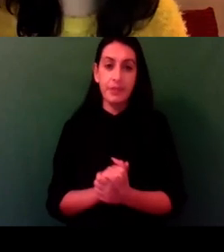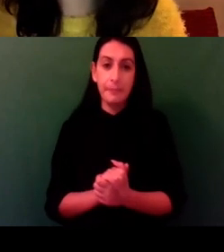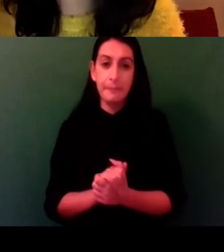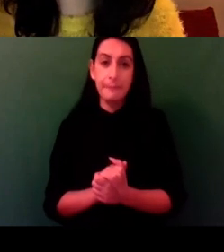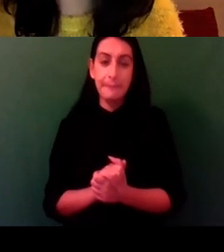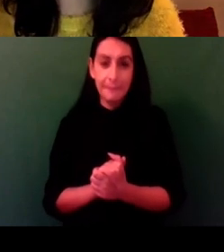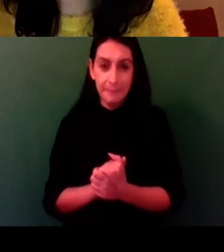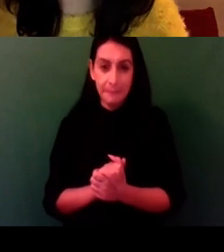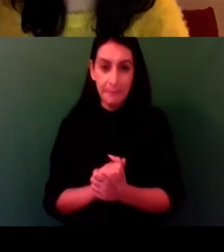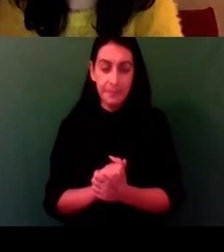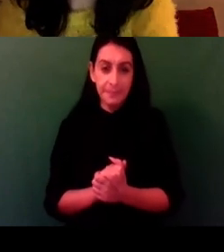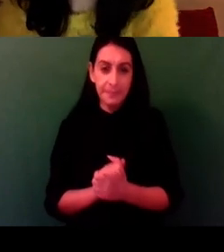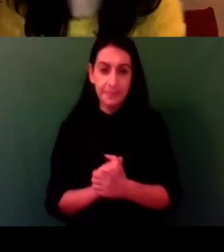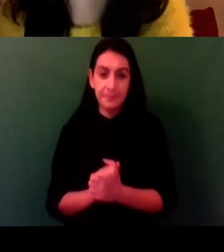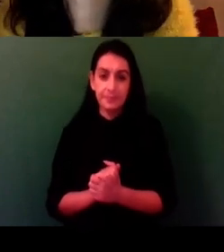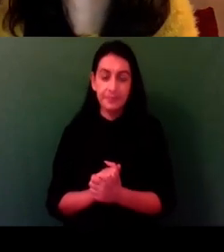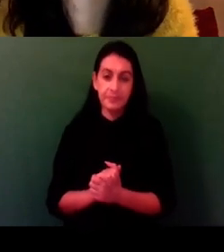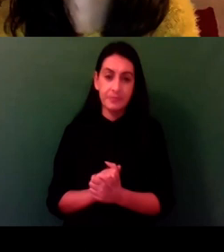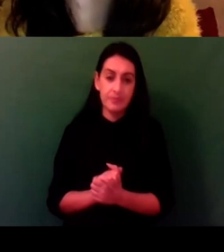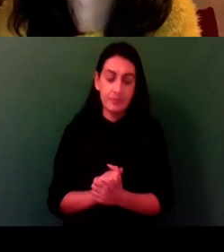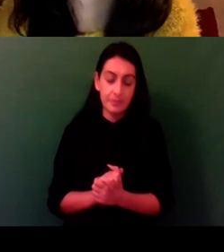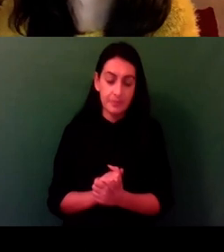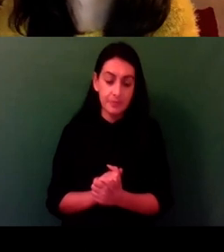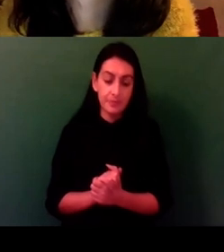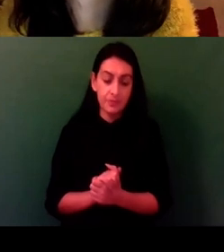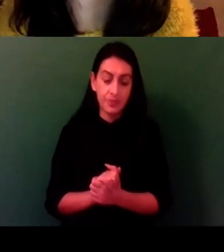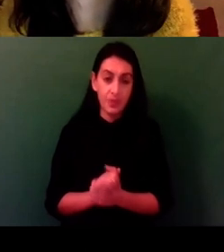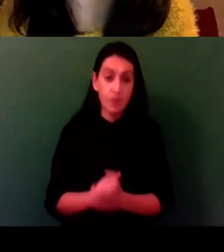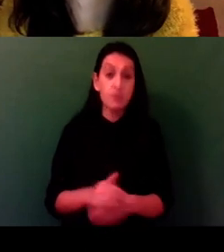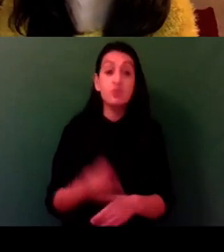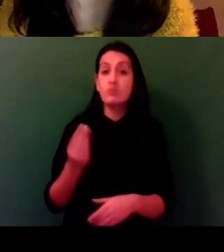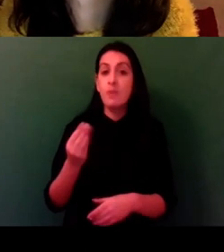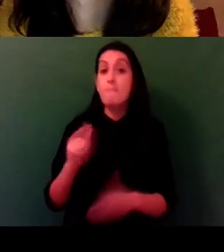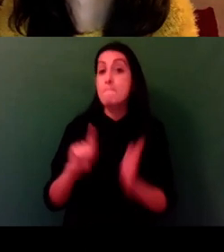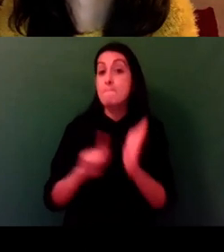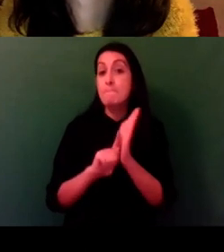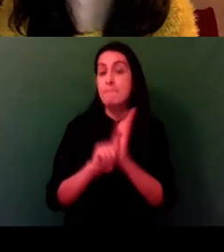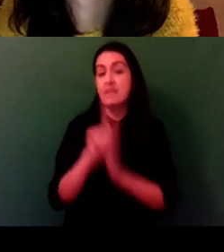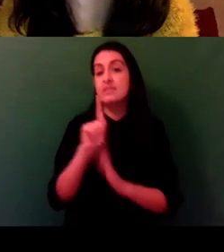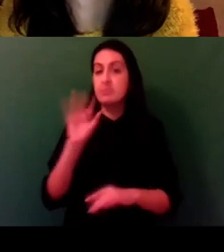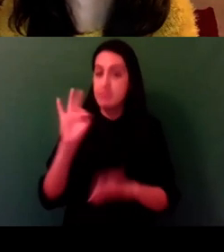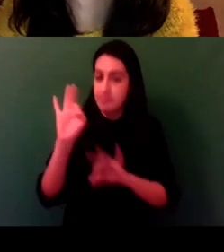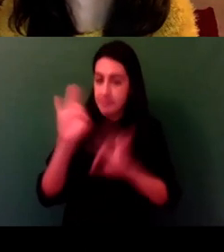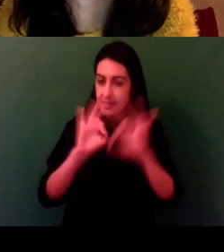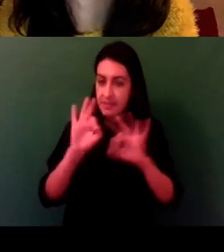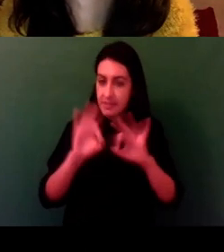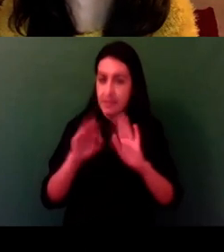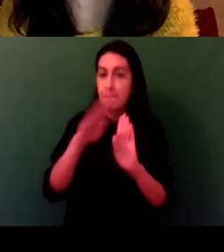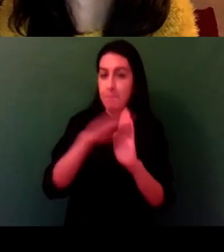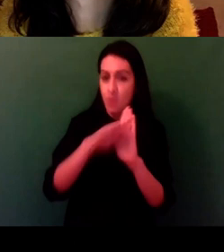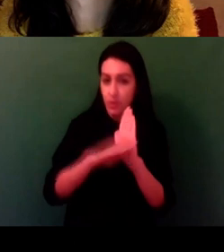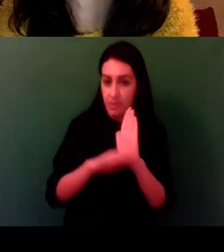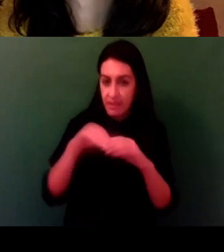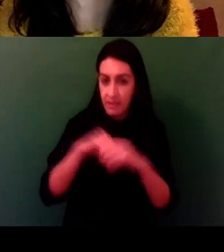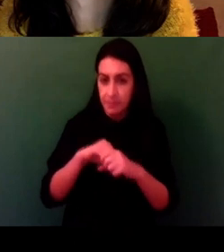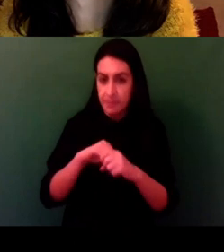Ama bu tabii dolayısıyla iyi bir tasarım süreci, şimdi biraz böyle daha spekülatif bir şey söyleyeceğim. Hiç aklımda yoktu, demin dediğim gibi eski